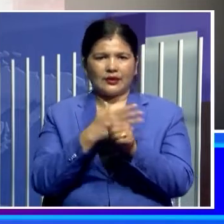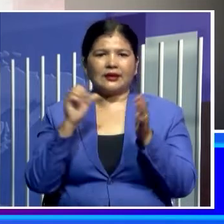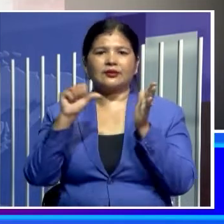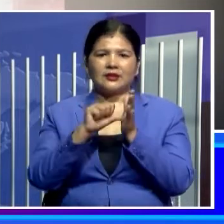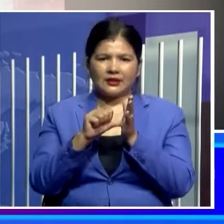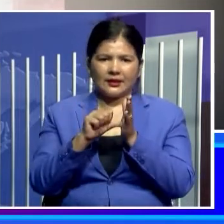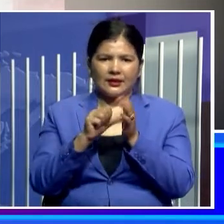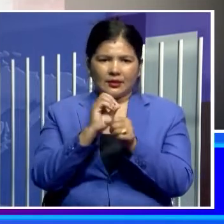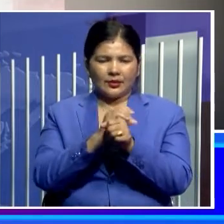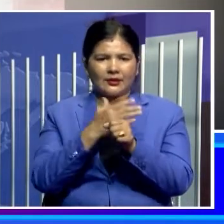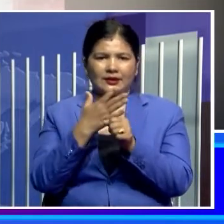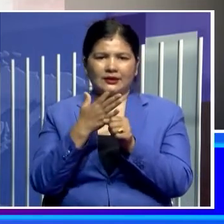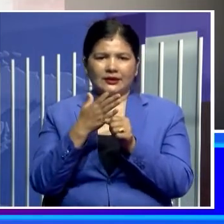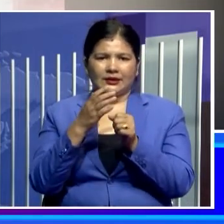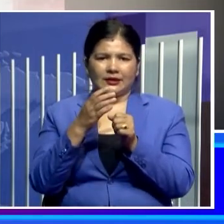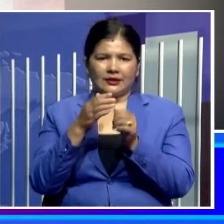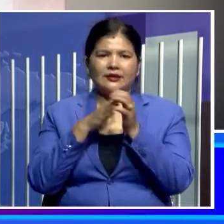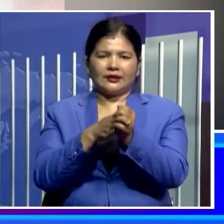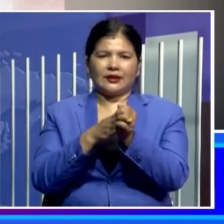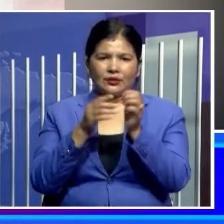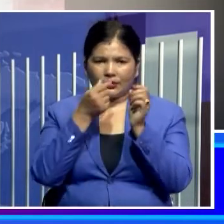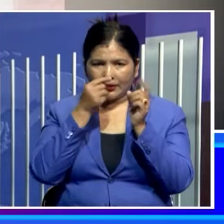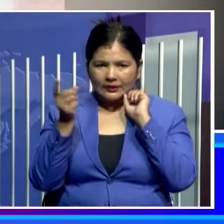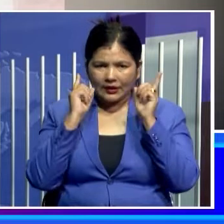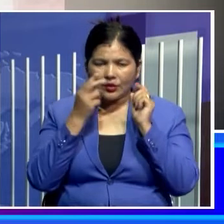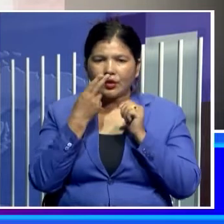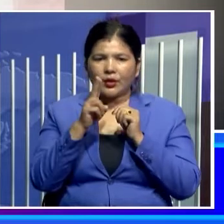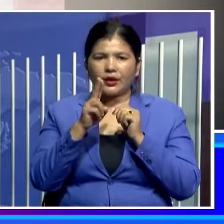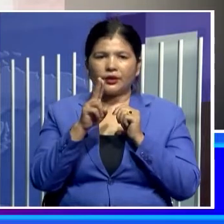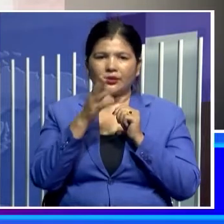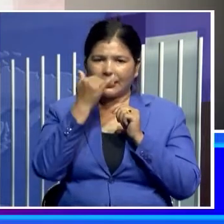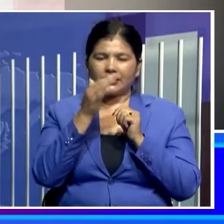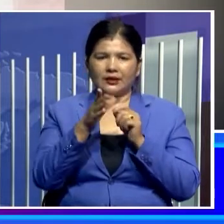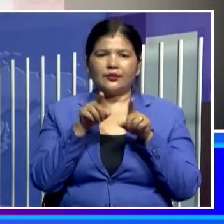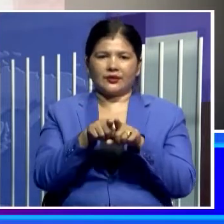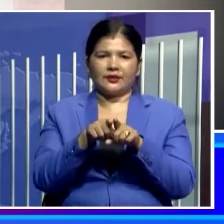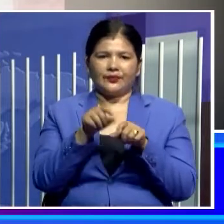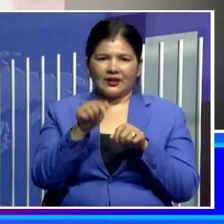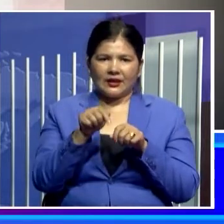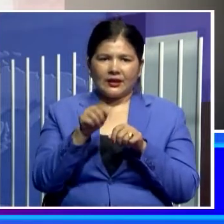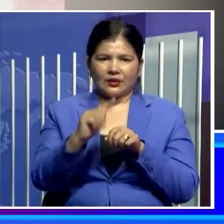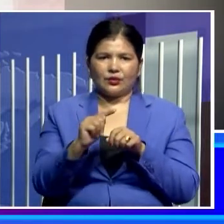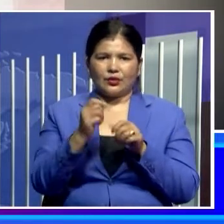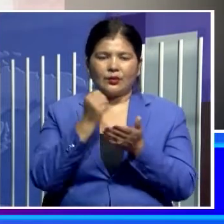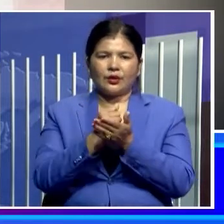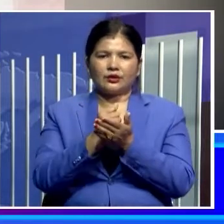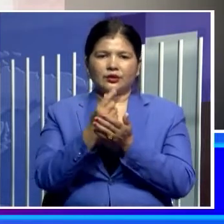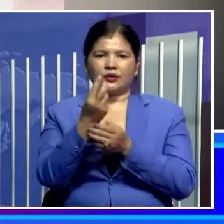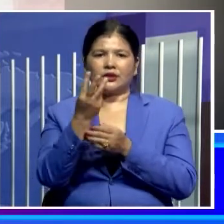जिल्ला, प्रभावशाली नेताहरूको नगर गाउँ भएको कारणले पनि यहाँको यो